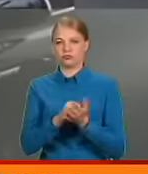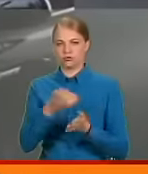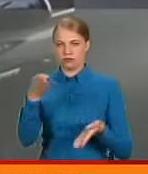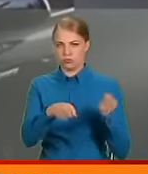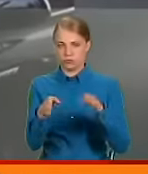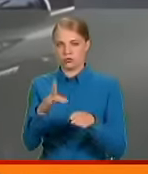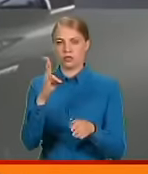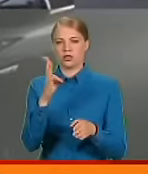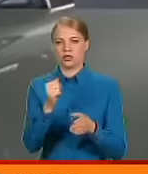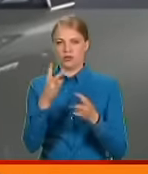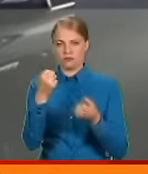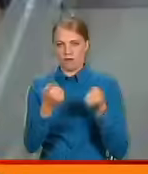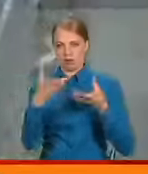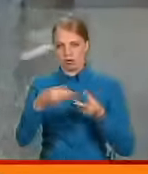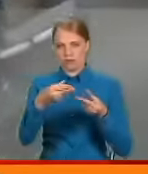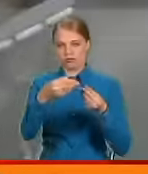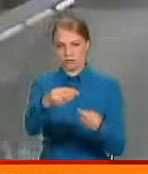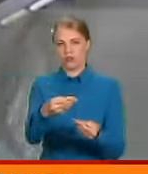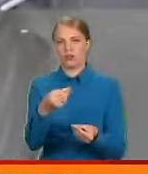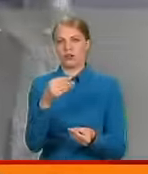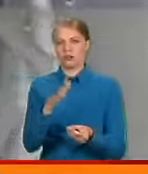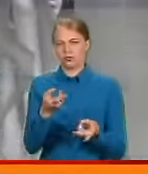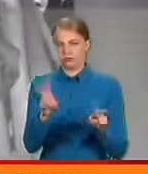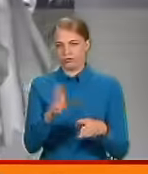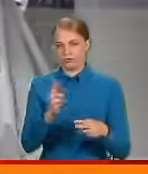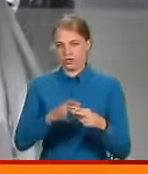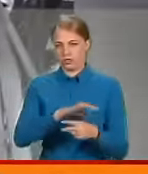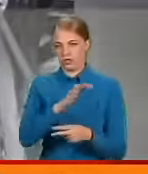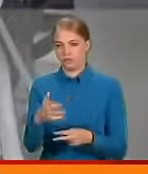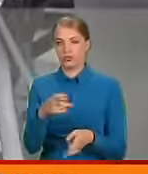плити, напарковані для машин. Від них лишилась купа брухту.